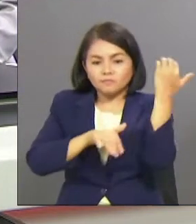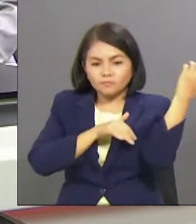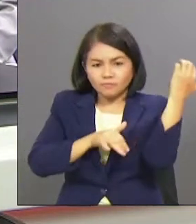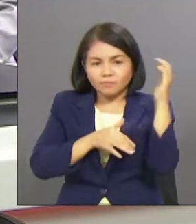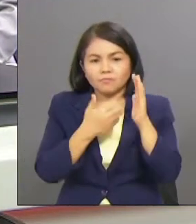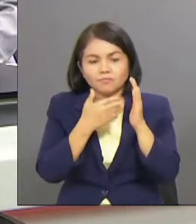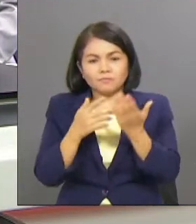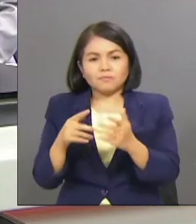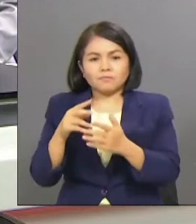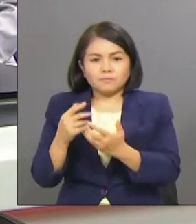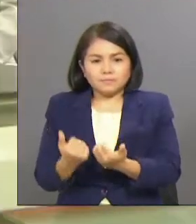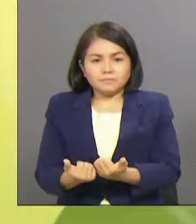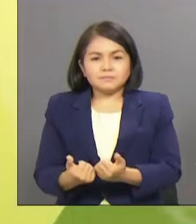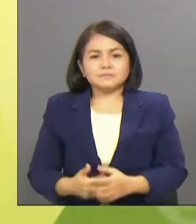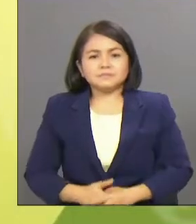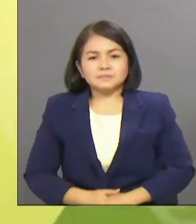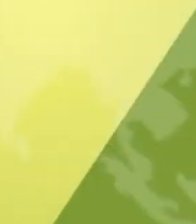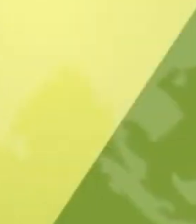ค่ะ